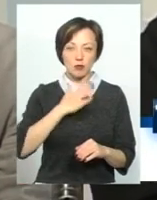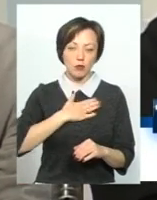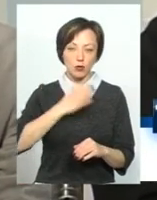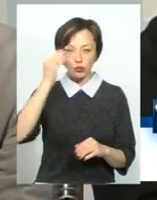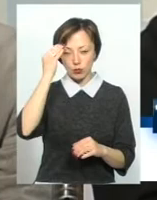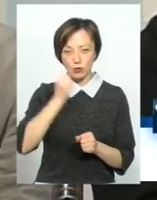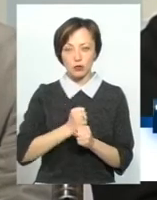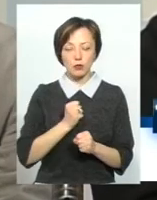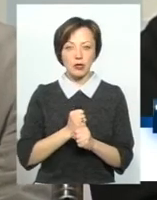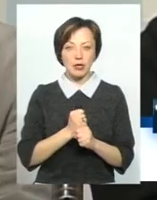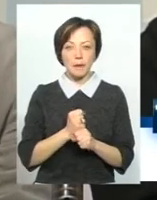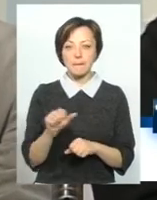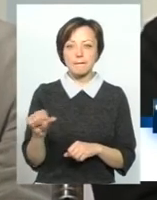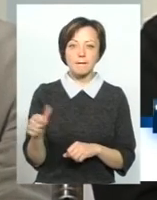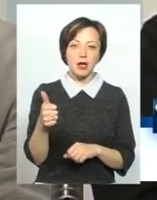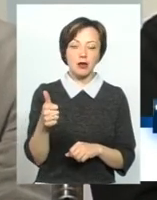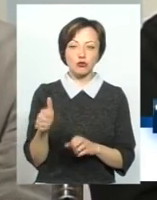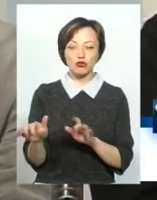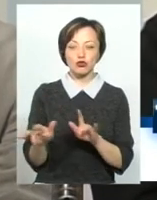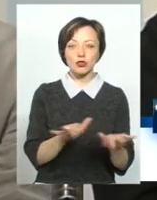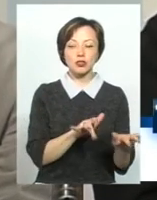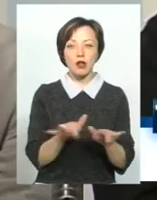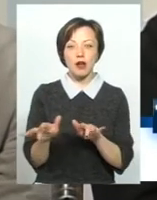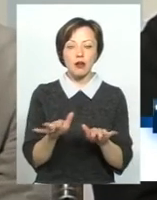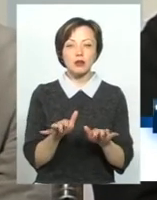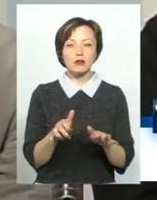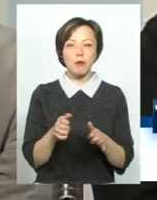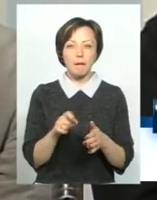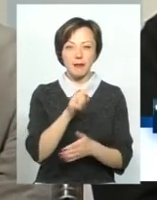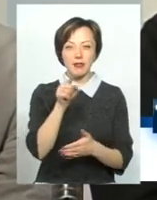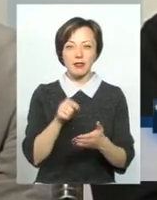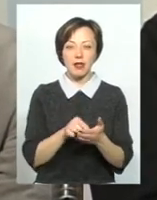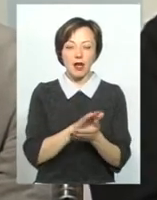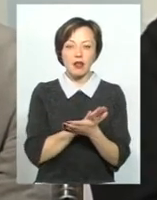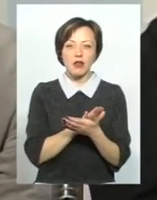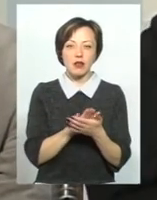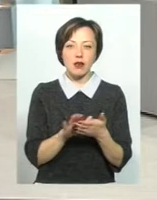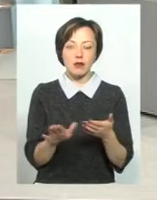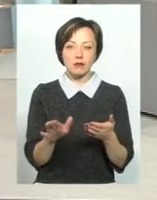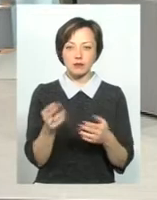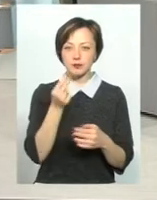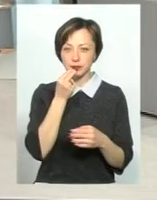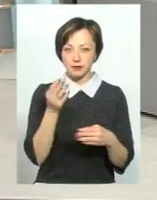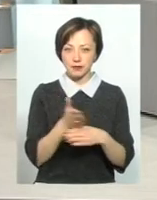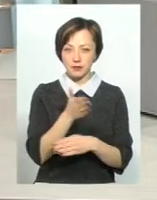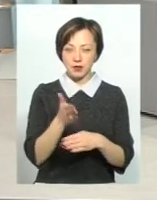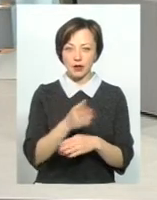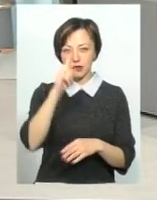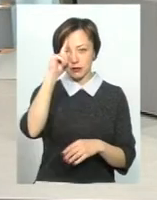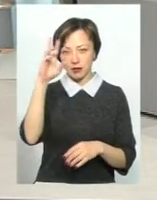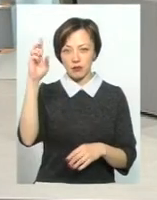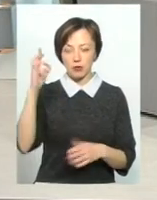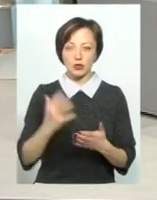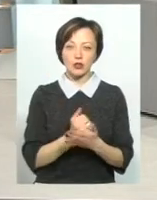думку, зробити перший шаг в питанні органіки. Це перший шаг. Слава Богу, що знайшлась молода